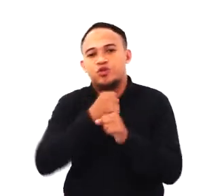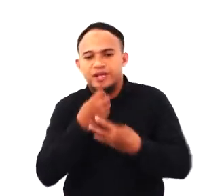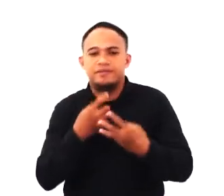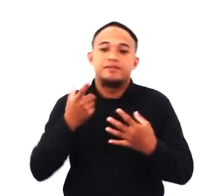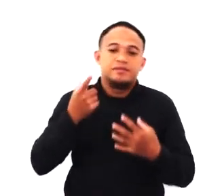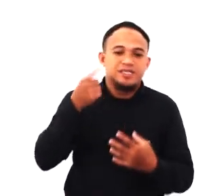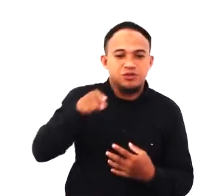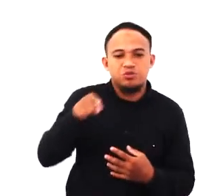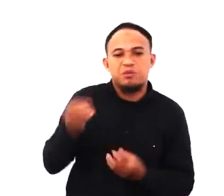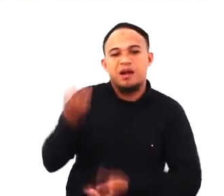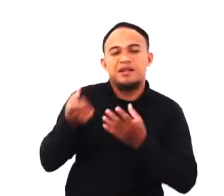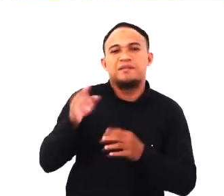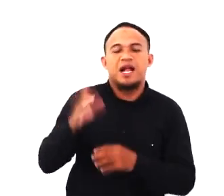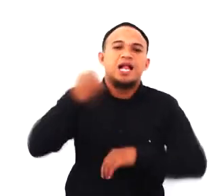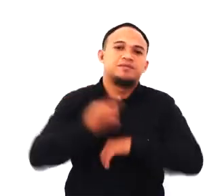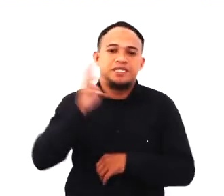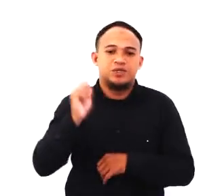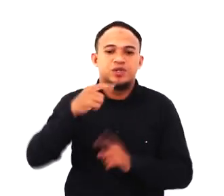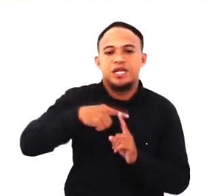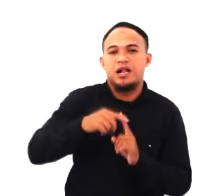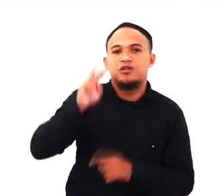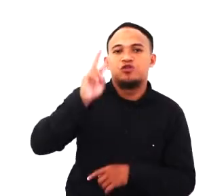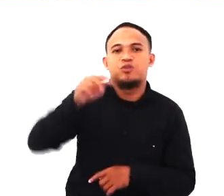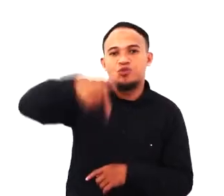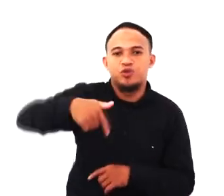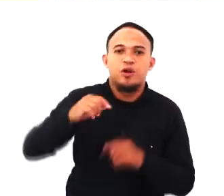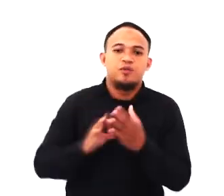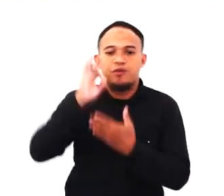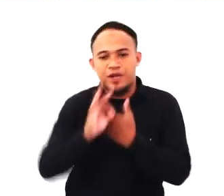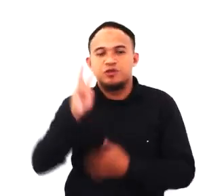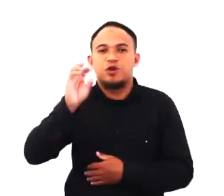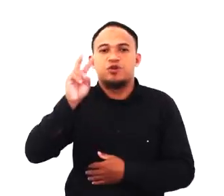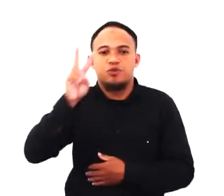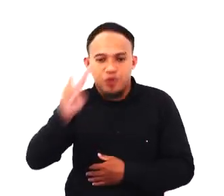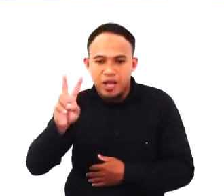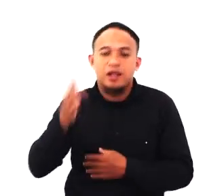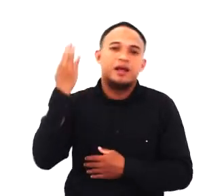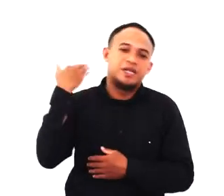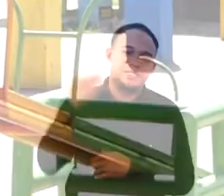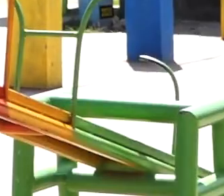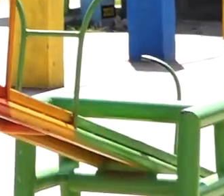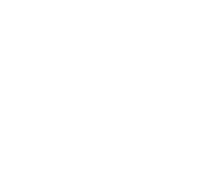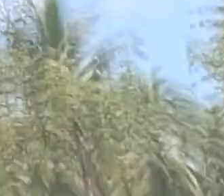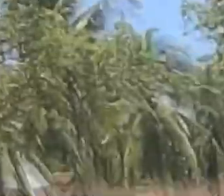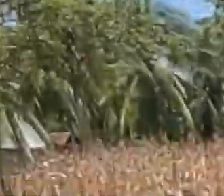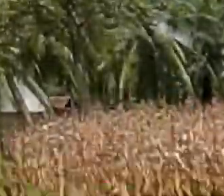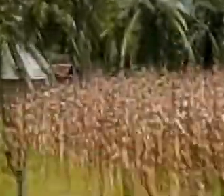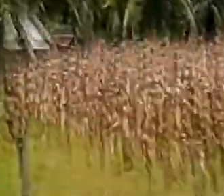Hamsyah Suge itu terbakar pada Minggu 27 Februari 2022 kemarin.